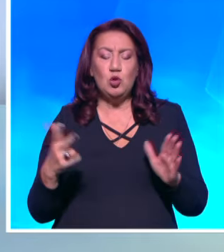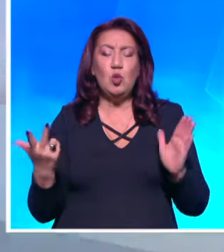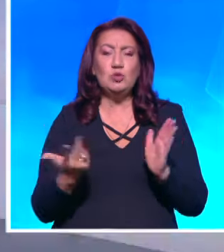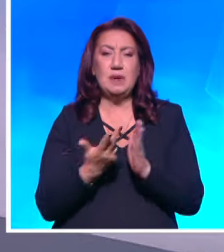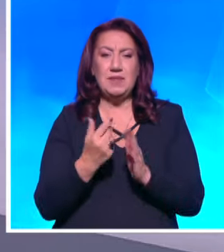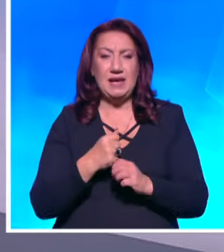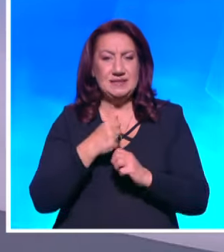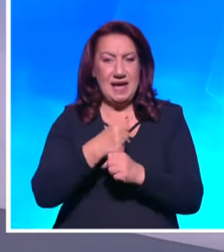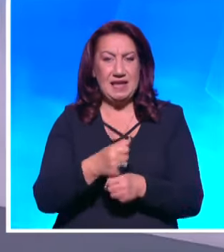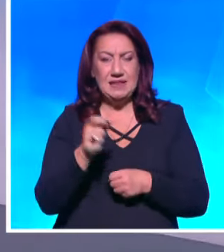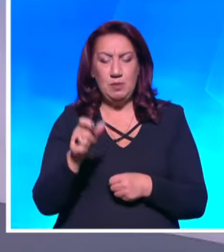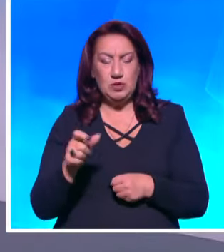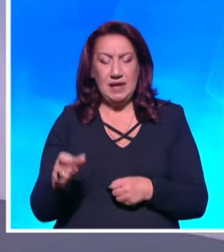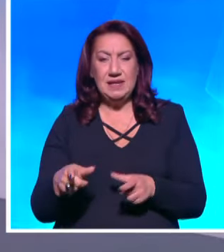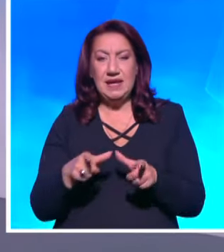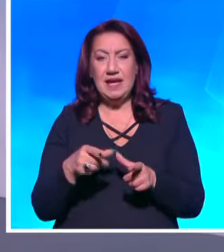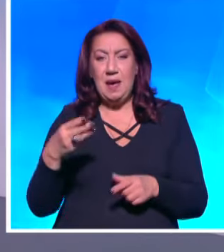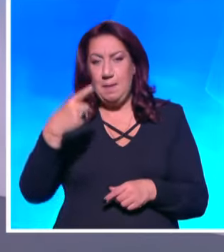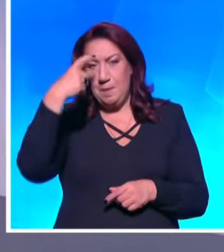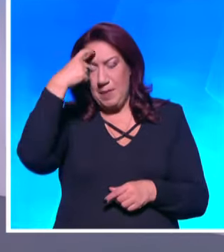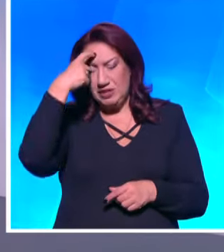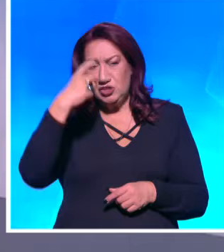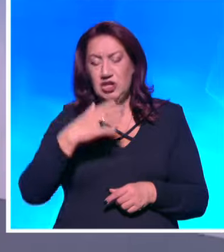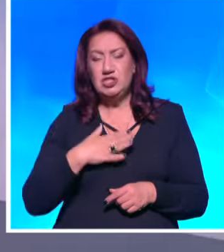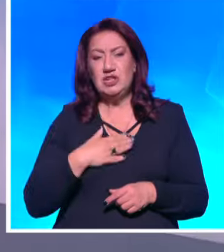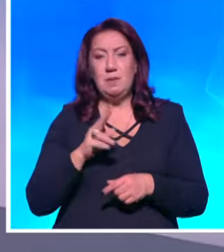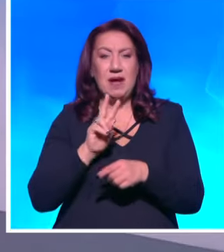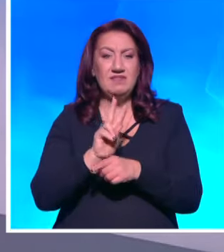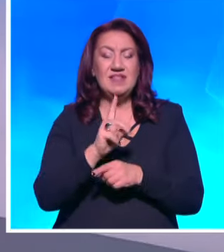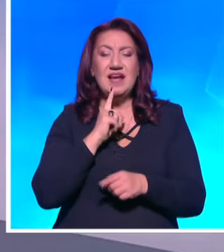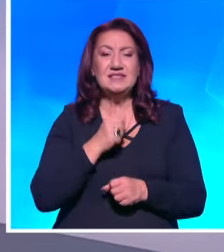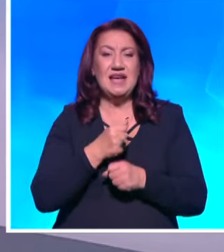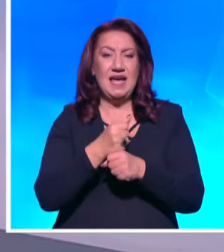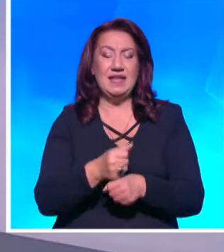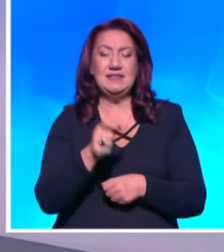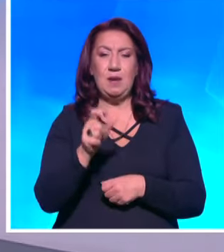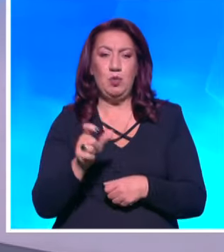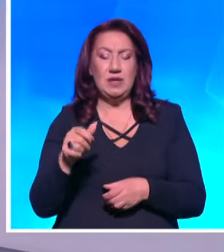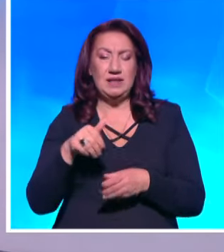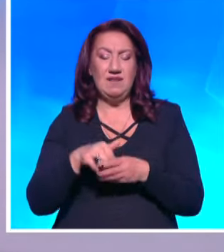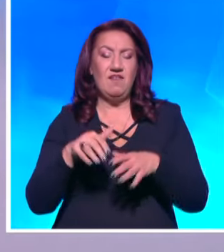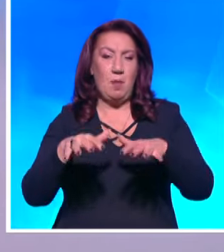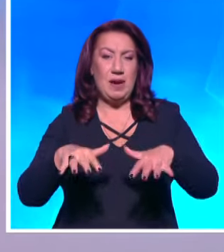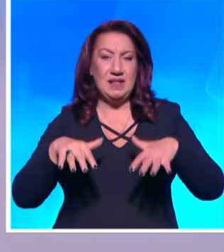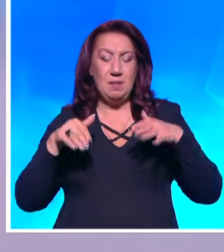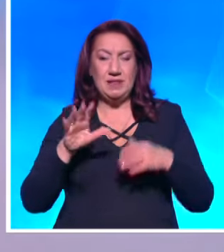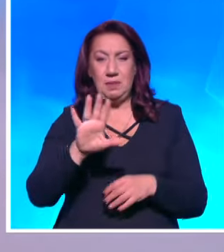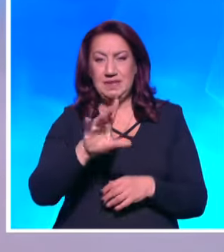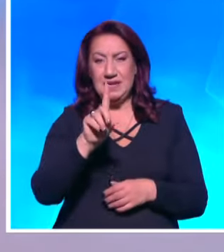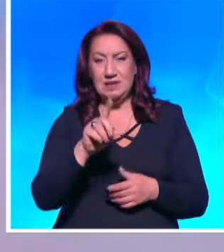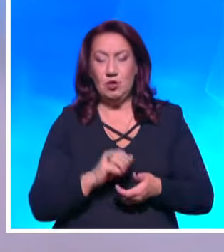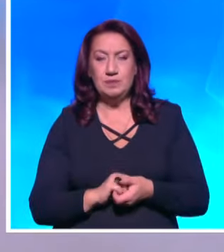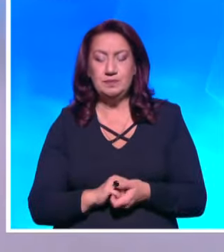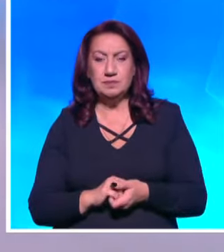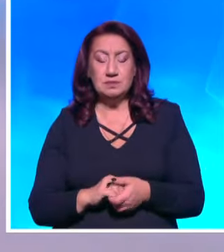народни представители. Меч ще разполага с 12 депутати в парламент 51. А